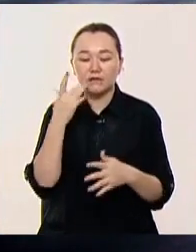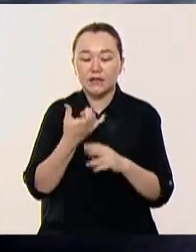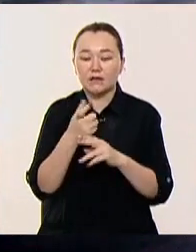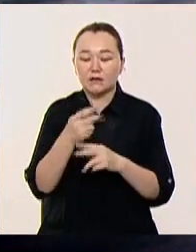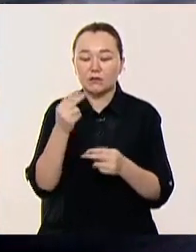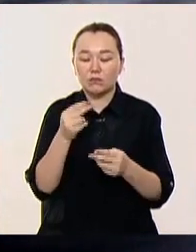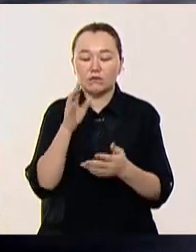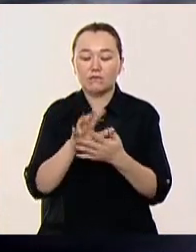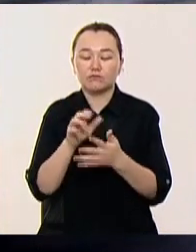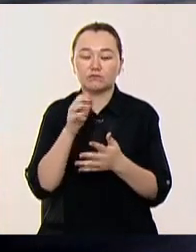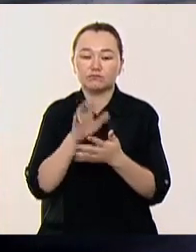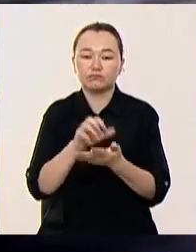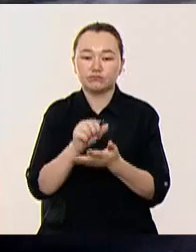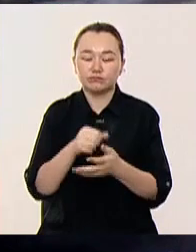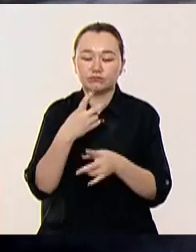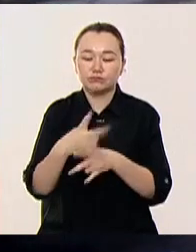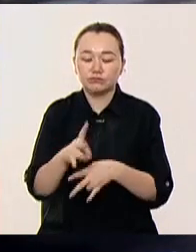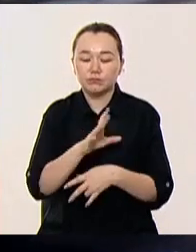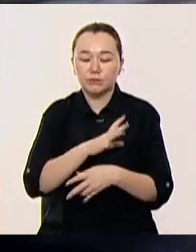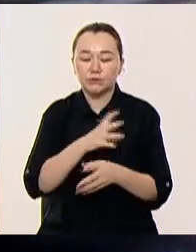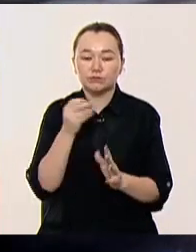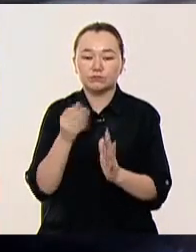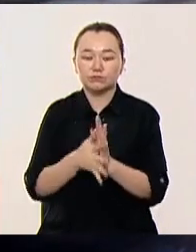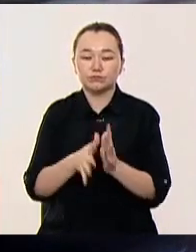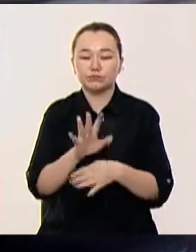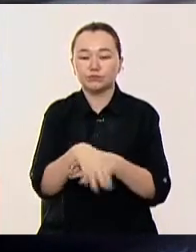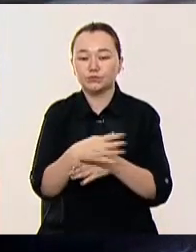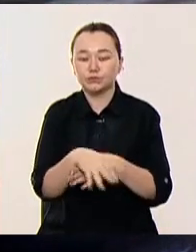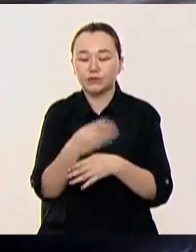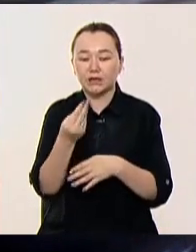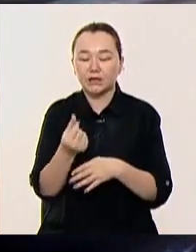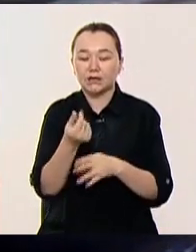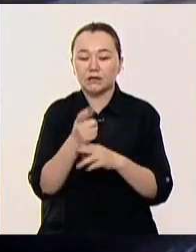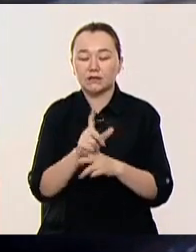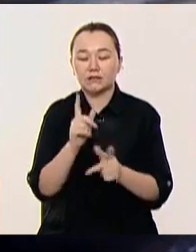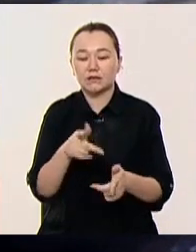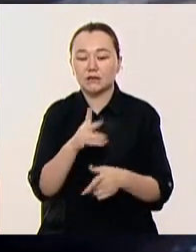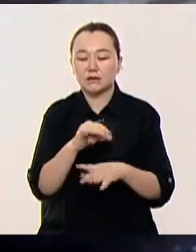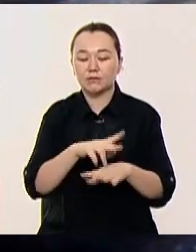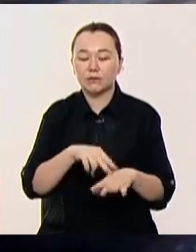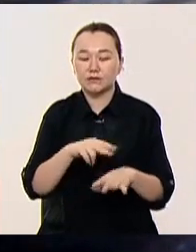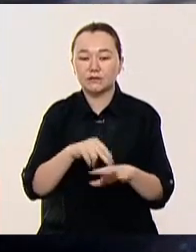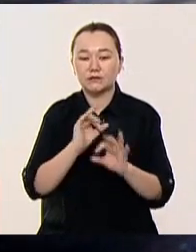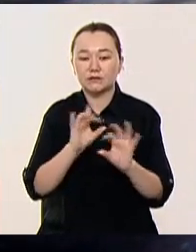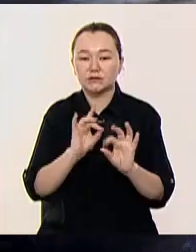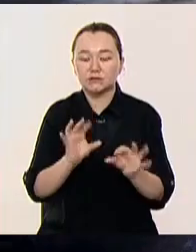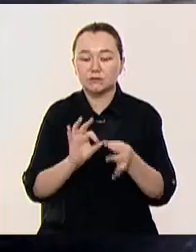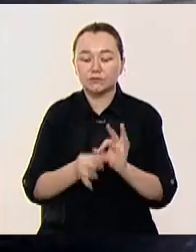фигуры испорчены вандалами, а значит, бюджетные деньги потрачены впустую. Согласны ли с ними полицейские, расскажет Нина